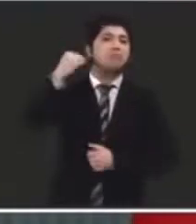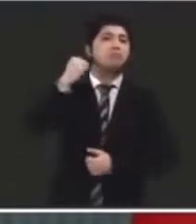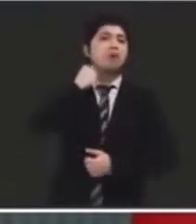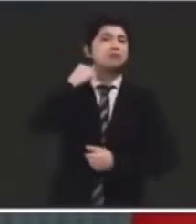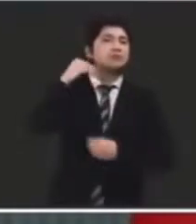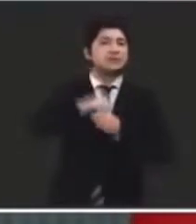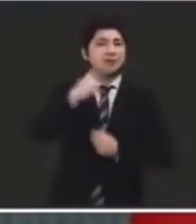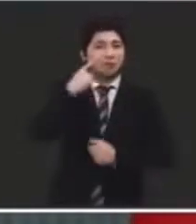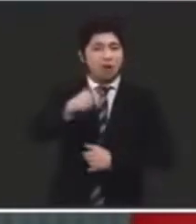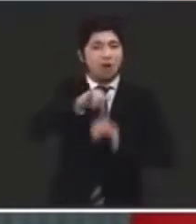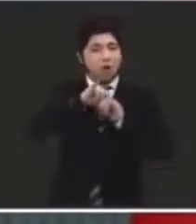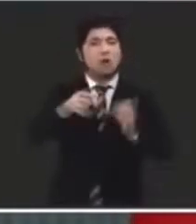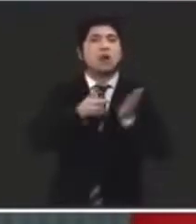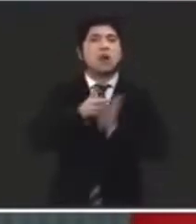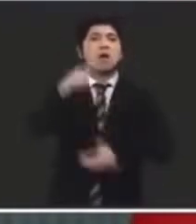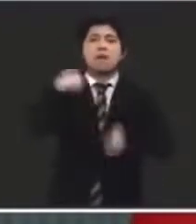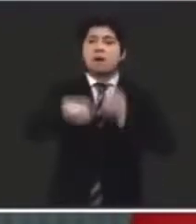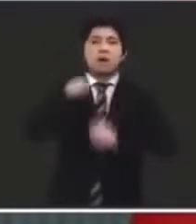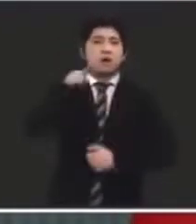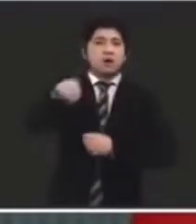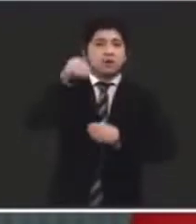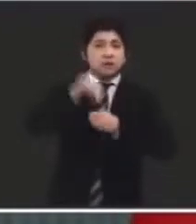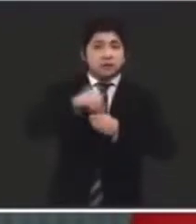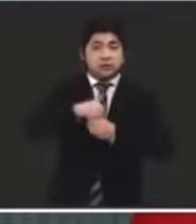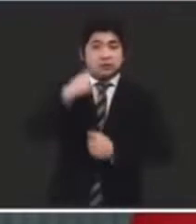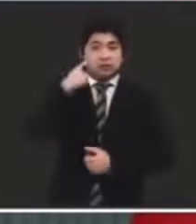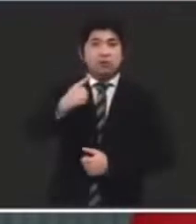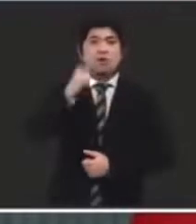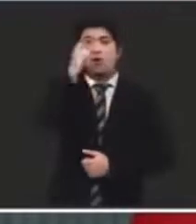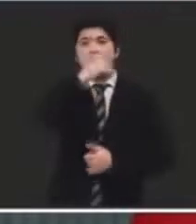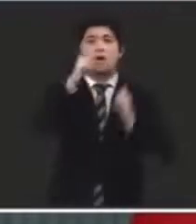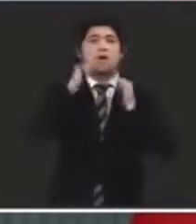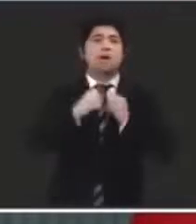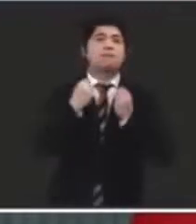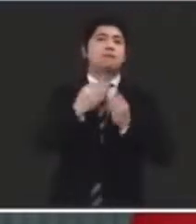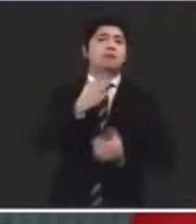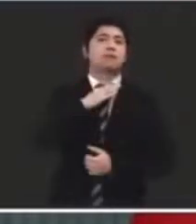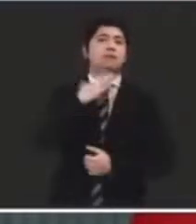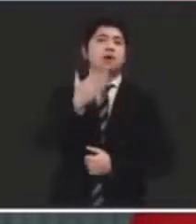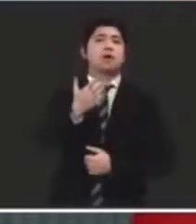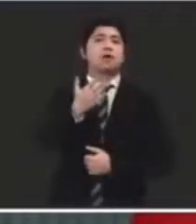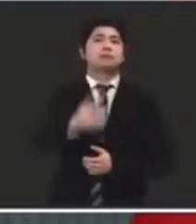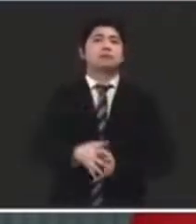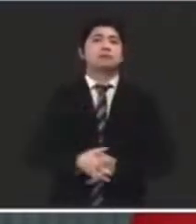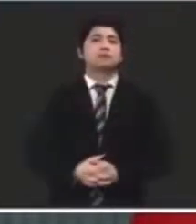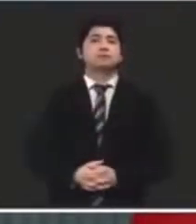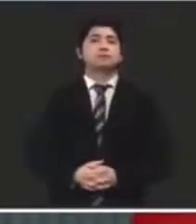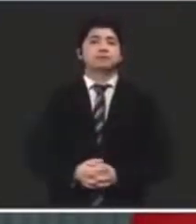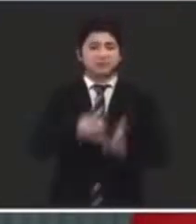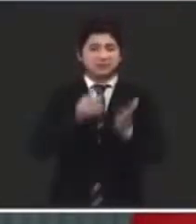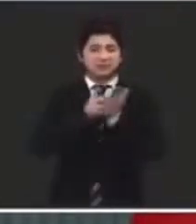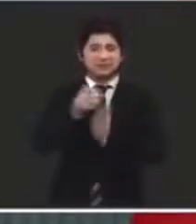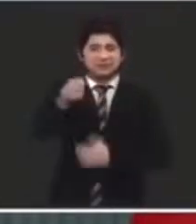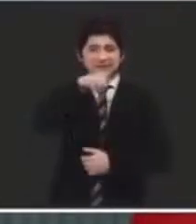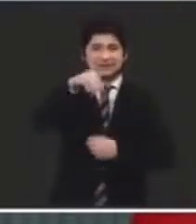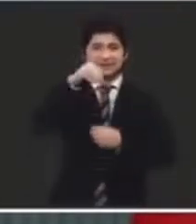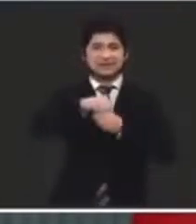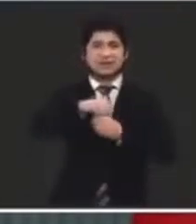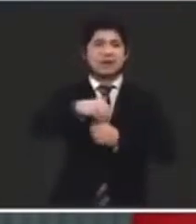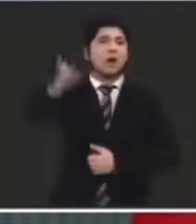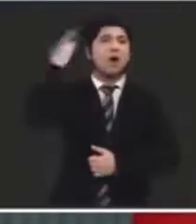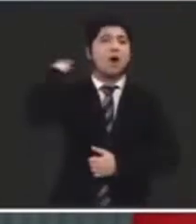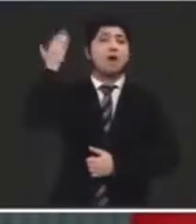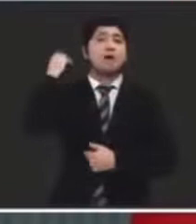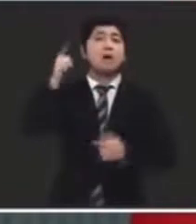de yine Ziraat bankamız vasıtasıyla bir kolaylık getiriyoruz çiftçilerimiz geçmiş